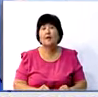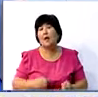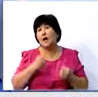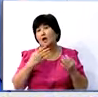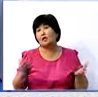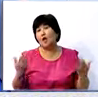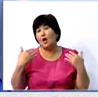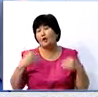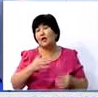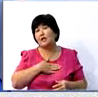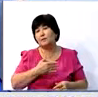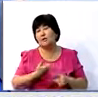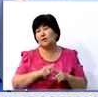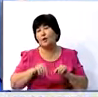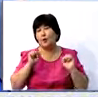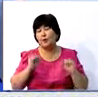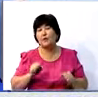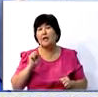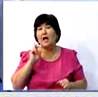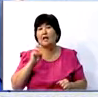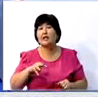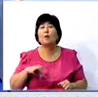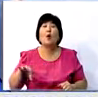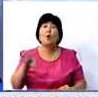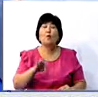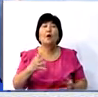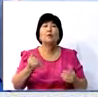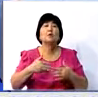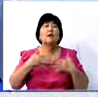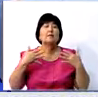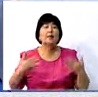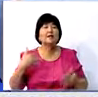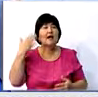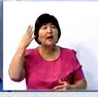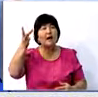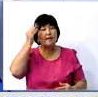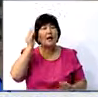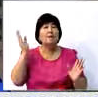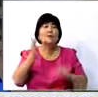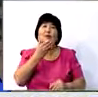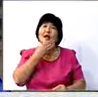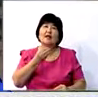Хорошо отдохнули. Спасибо за такую возможность Акиму области. Получили массу хороших впечатлений. Природа